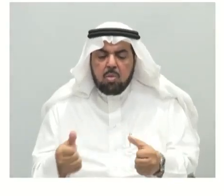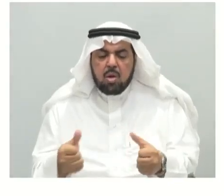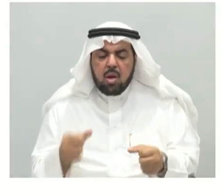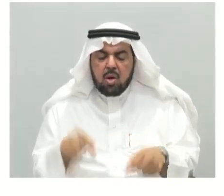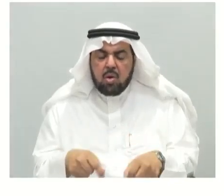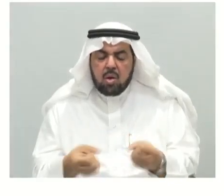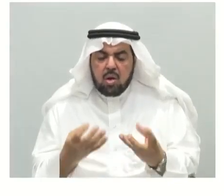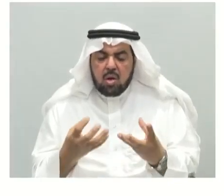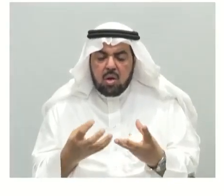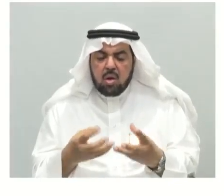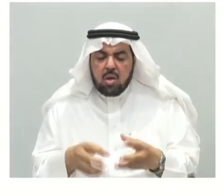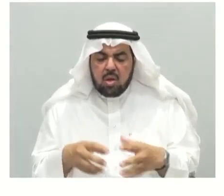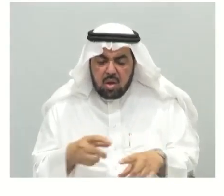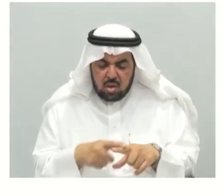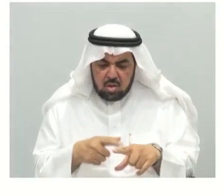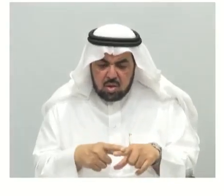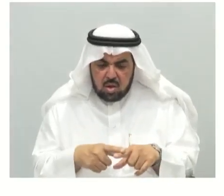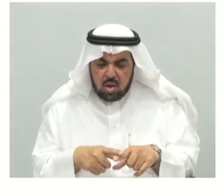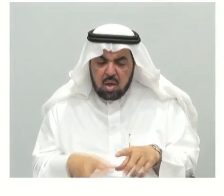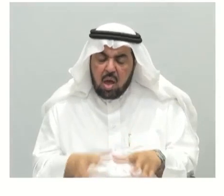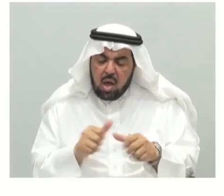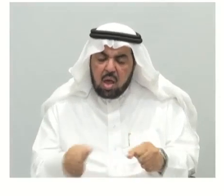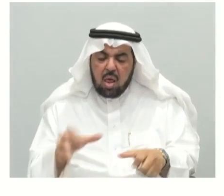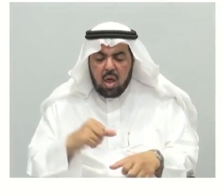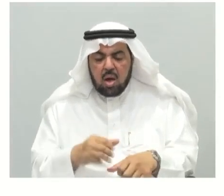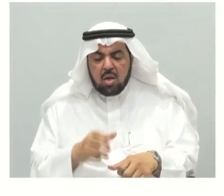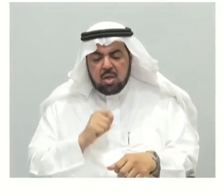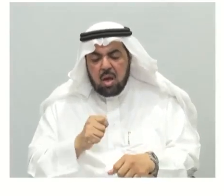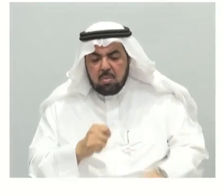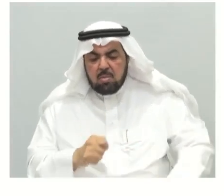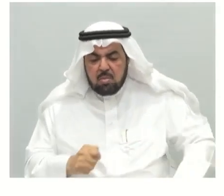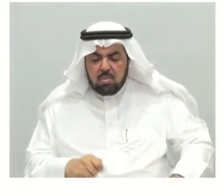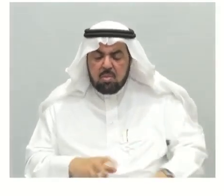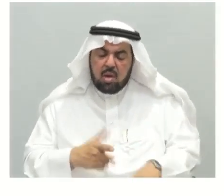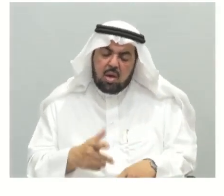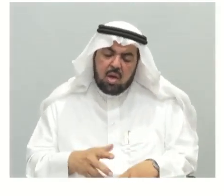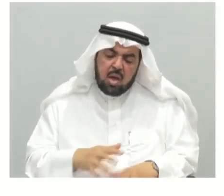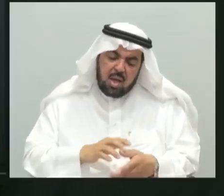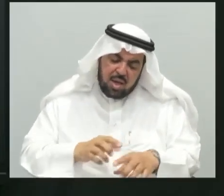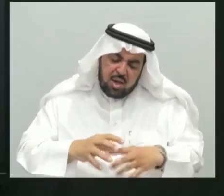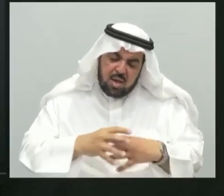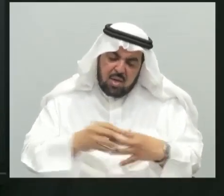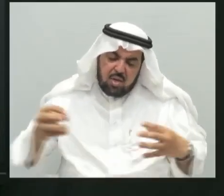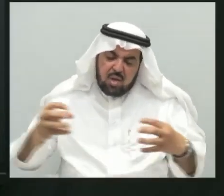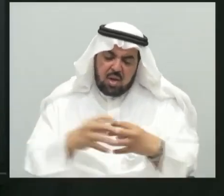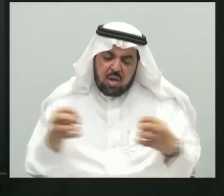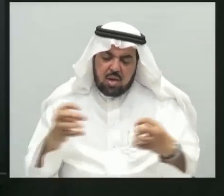يحدث اذا كانت القشريات غير قادره على الانسلاخ ذكرنا ان الانسلاخ